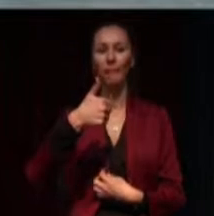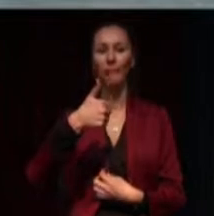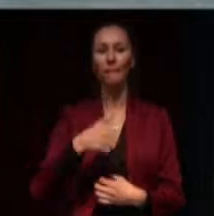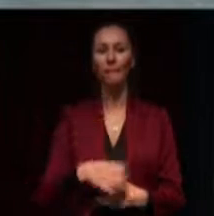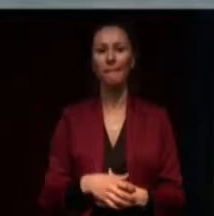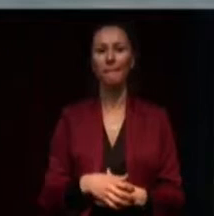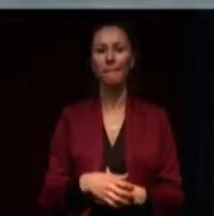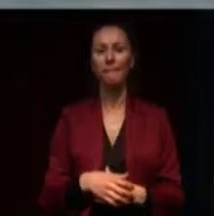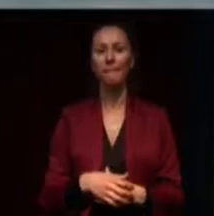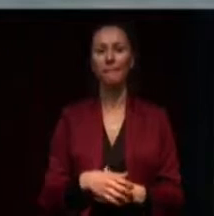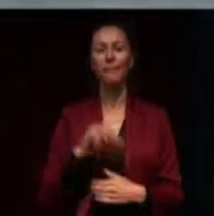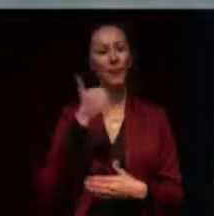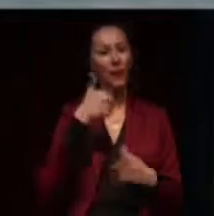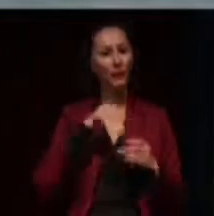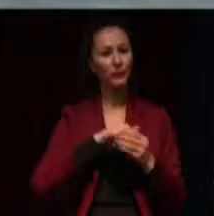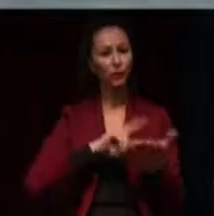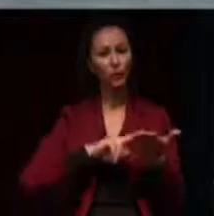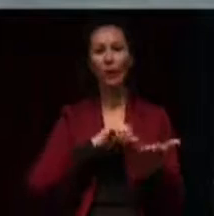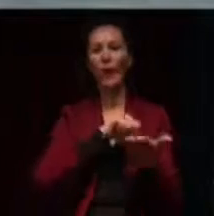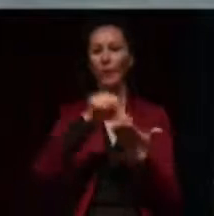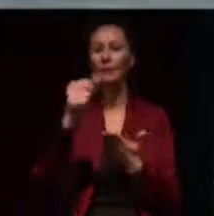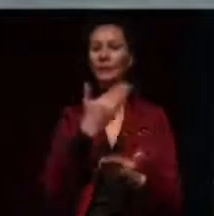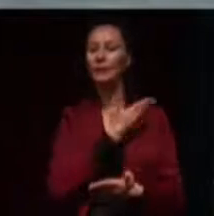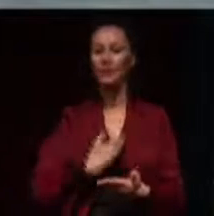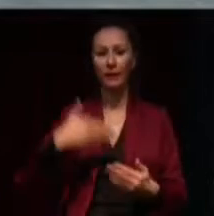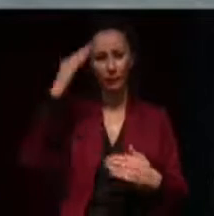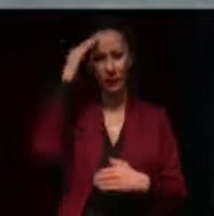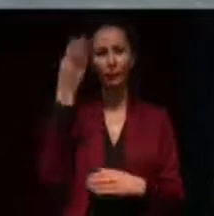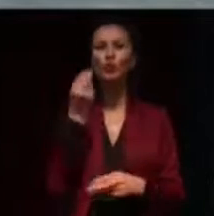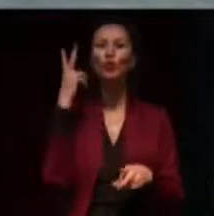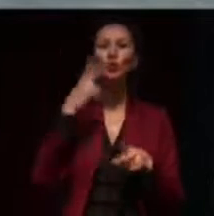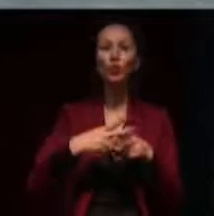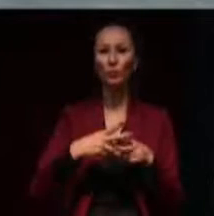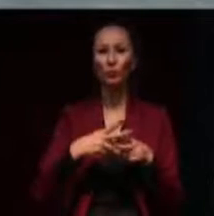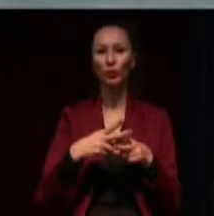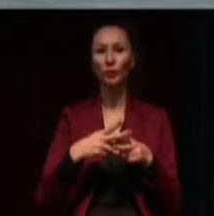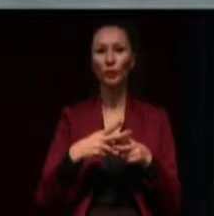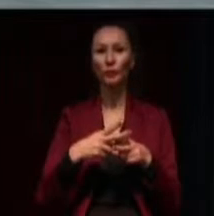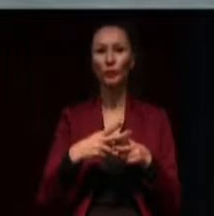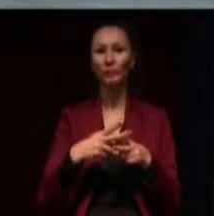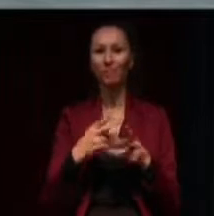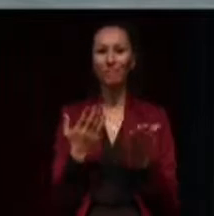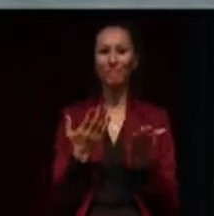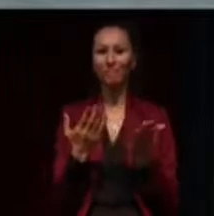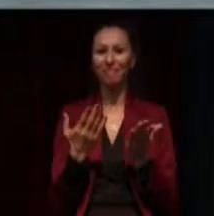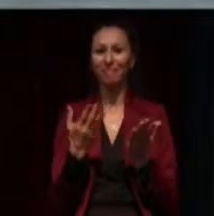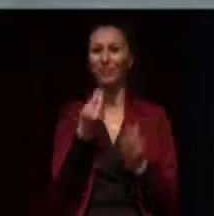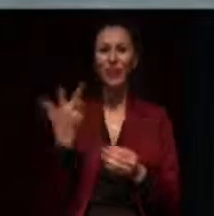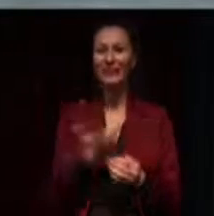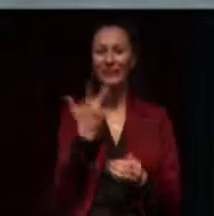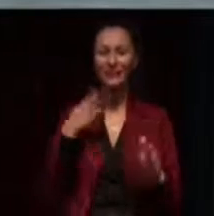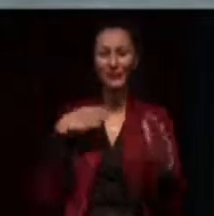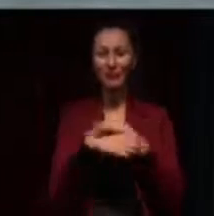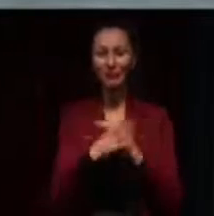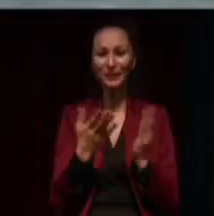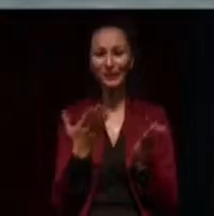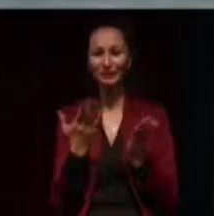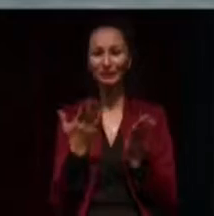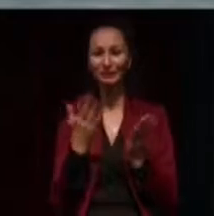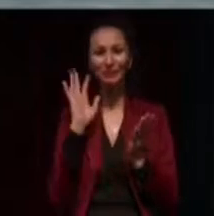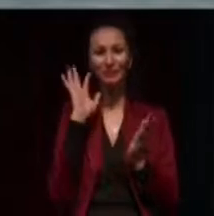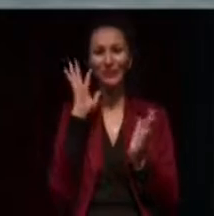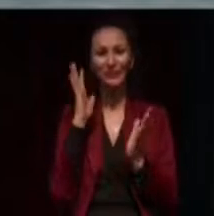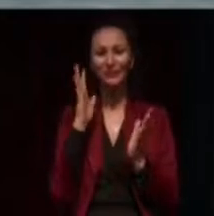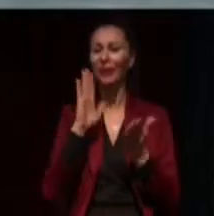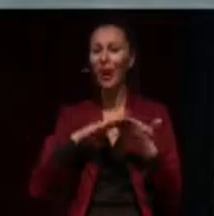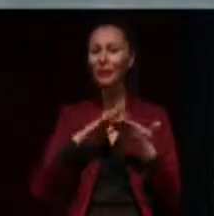Evet. Sayın Başkanım, değerli meclisler, hepiniz sevgiyle selamlıyorum. Çok çabuk gelmişiz. Ben daha çok hızlı geçmişiz. Hatta